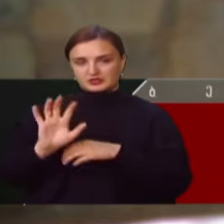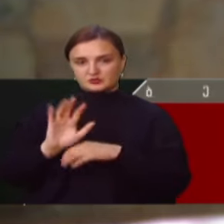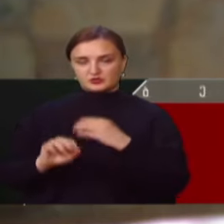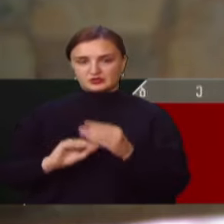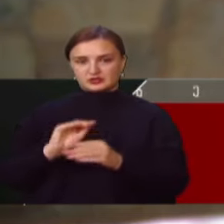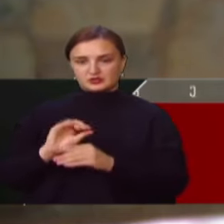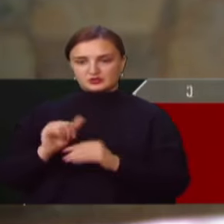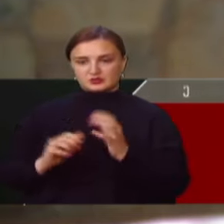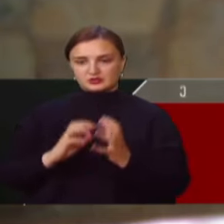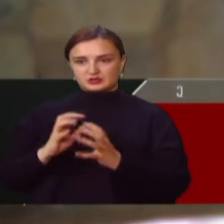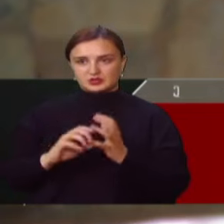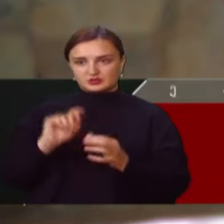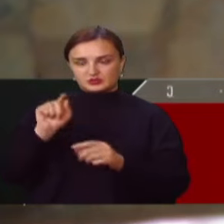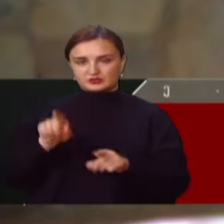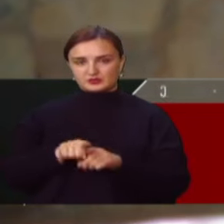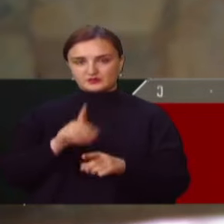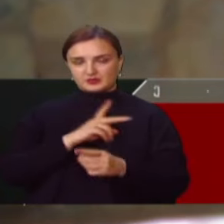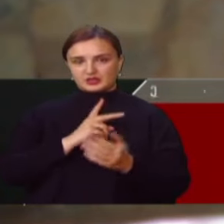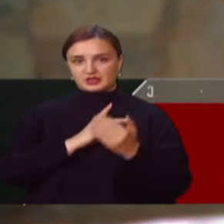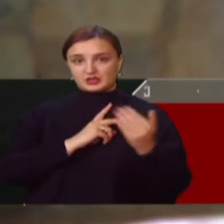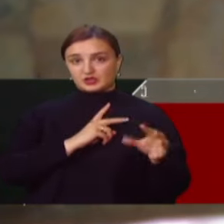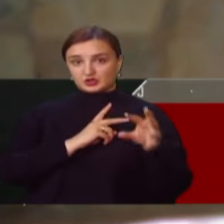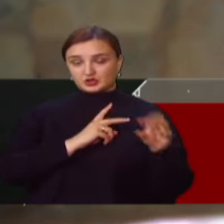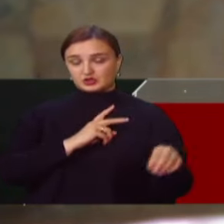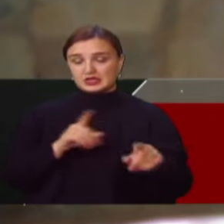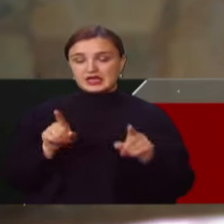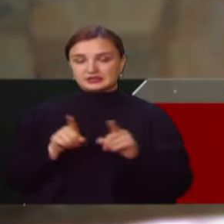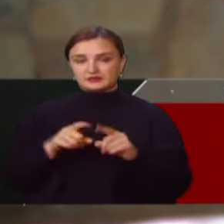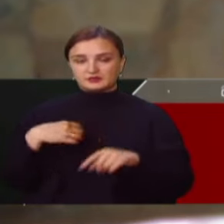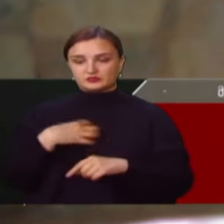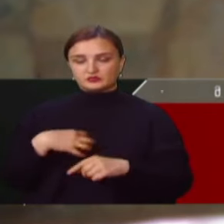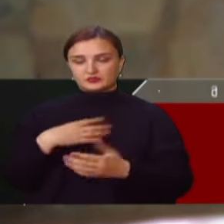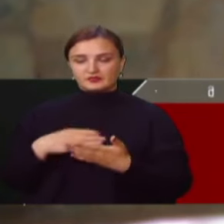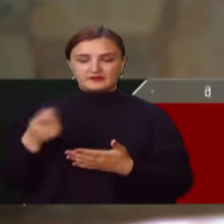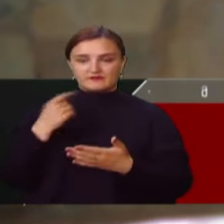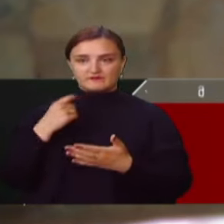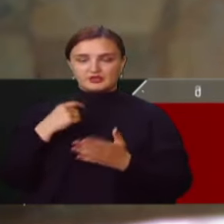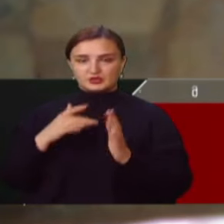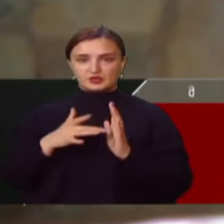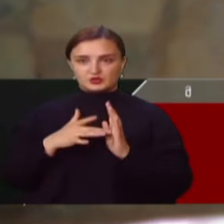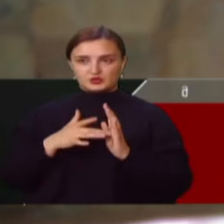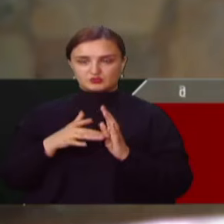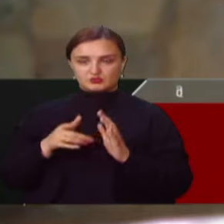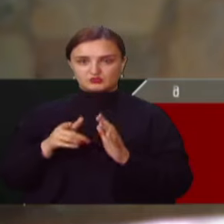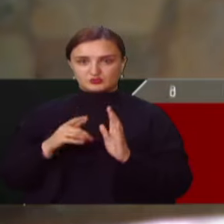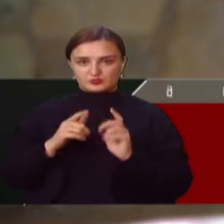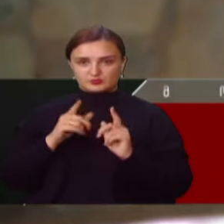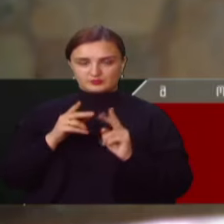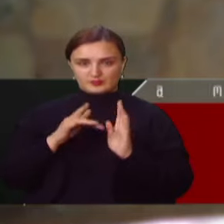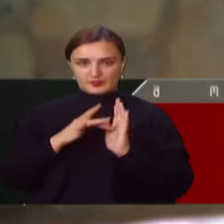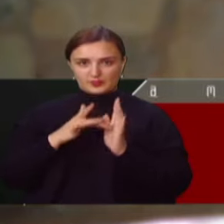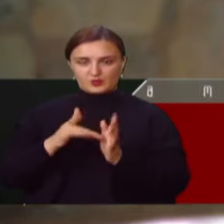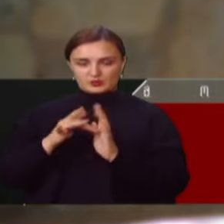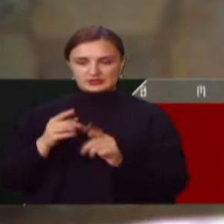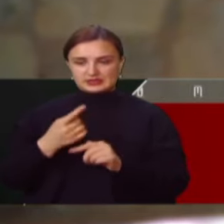ზრდას, როგორც საერთაშორისო ბაზრებზე, ასევე ბრიტანეთის ბაზარზე. ასევე მნიშვნელოვანია ღვინის ტურები თავისი შინაარსით, რადგან ეს არის